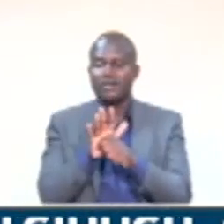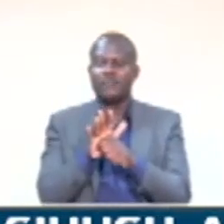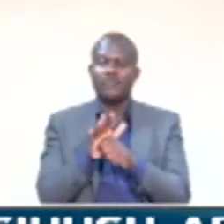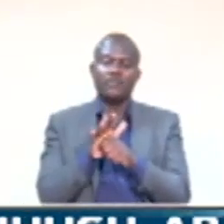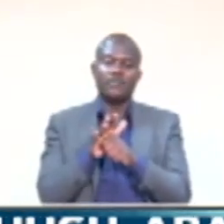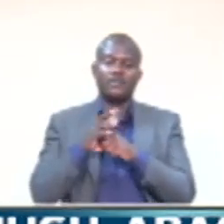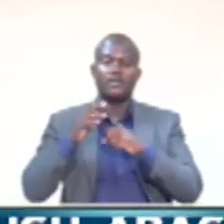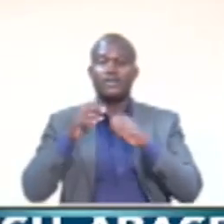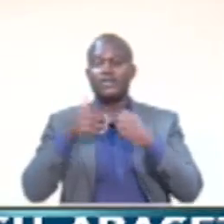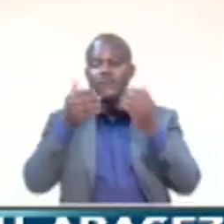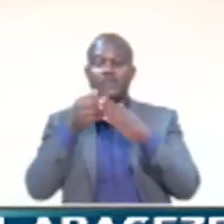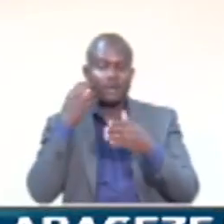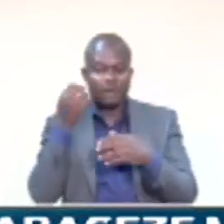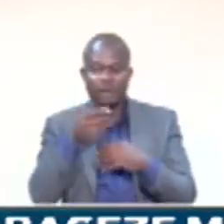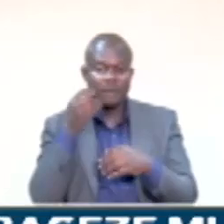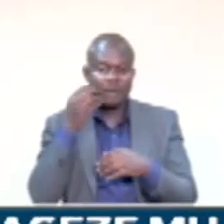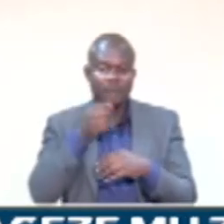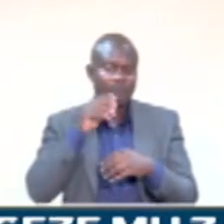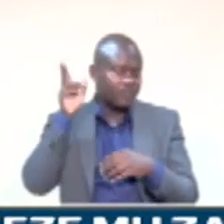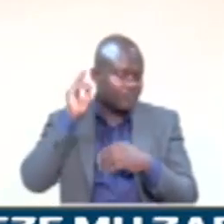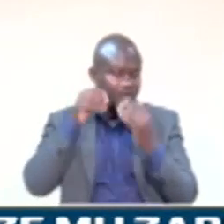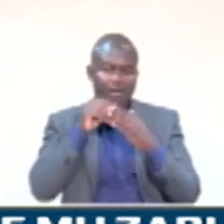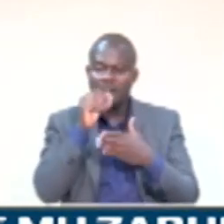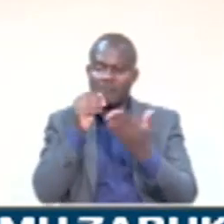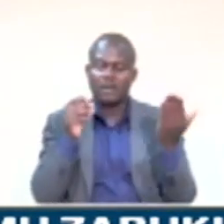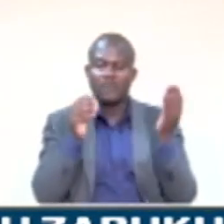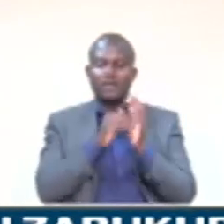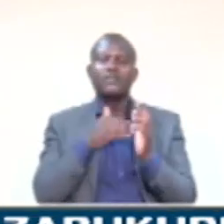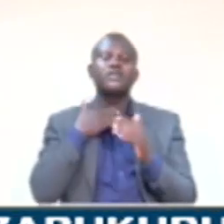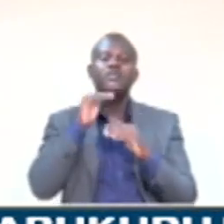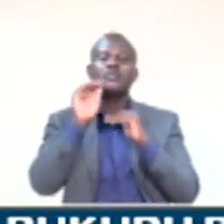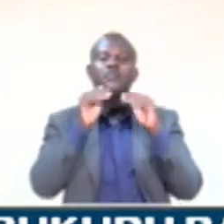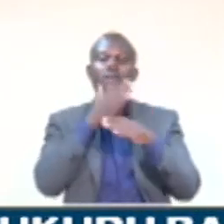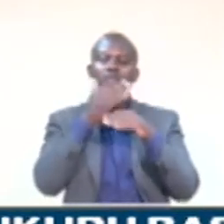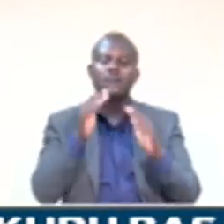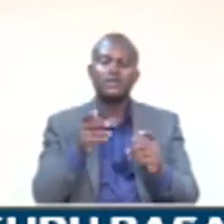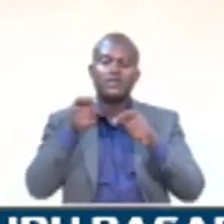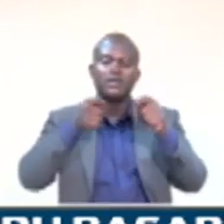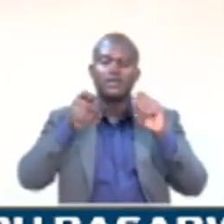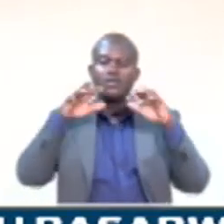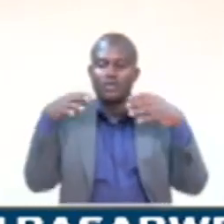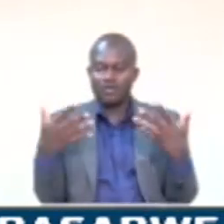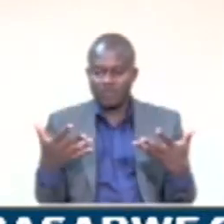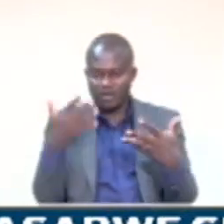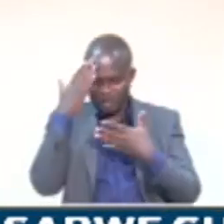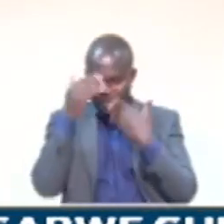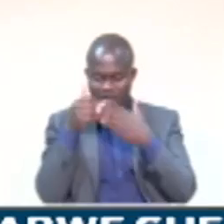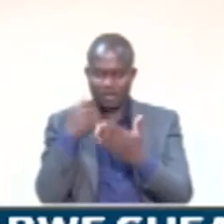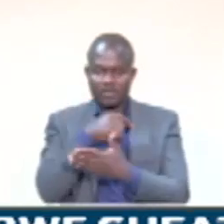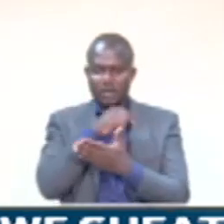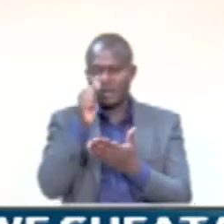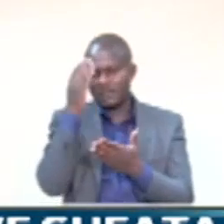hari abo babahereza buri kwezi ngo kuri YouTube numva bivugwa. Aho ndashaka kuvuga kwa minisita bazabikontorora gute kugira ngo